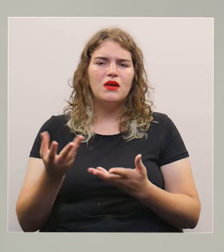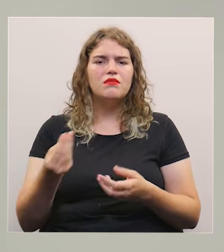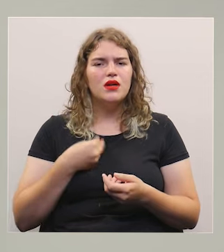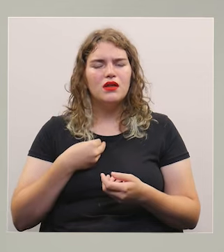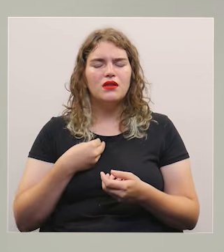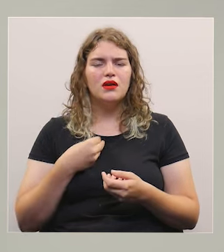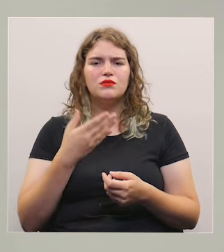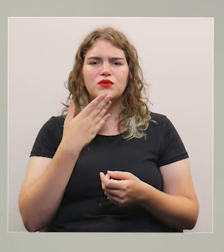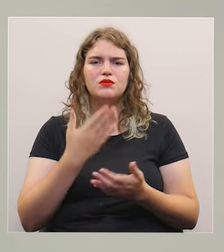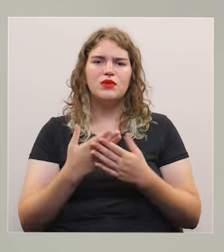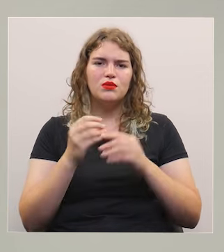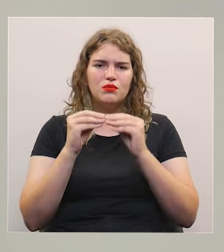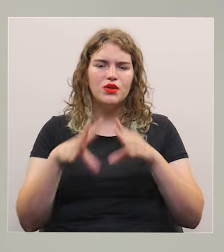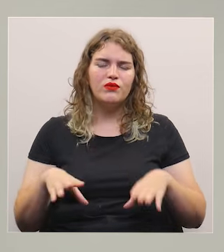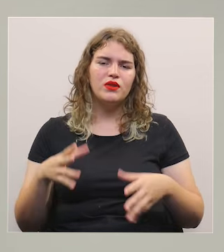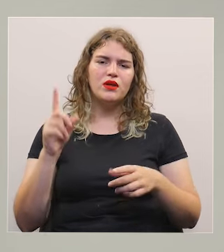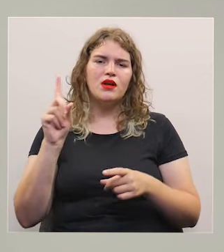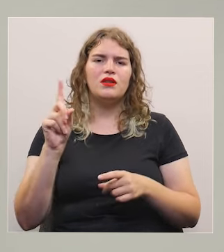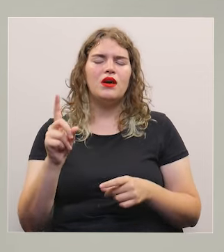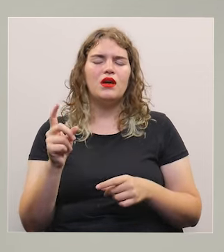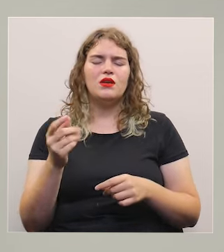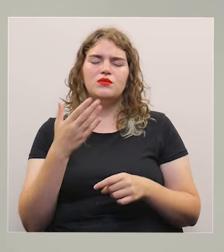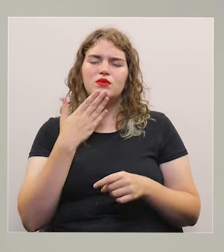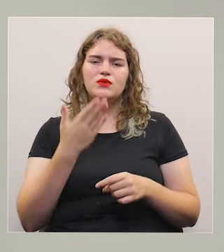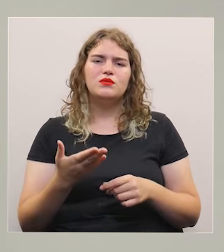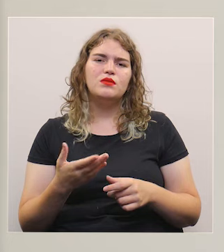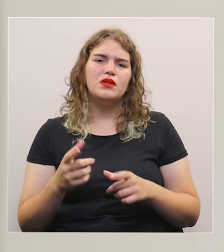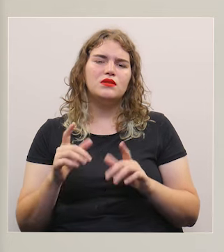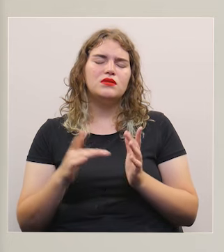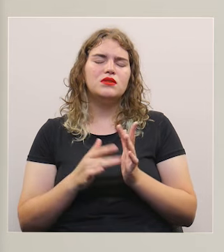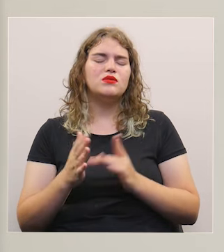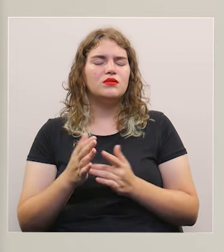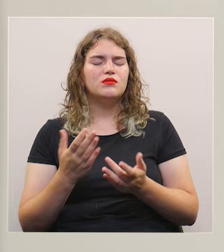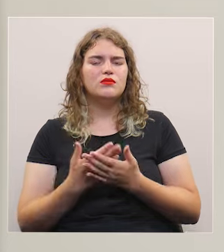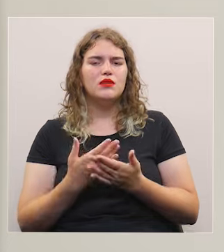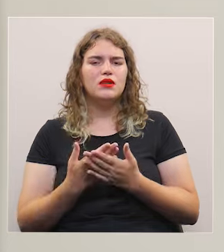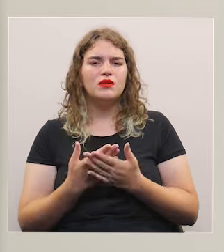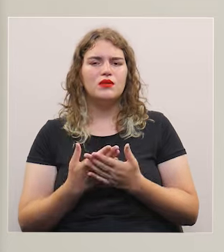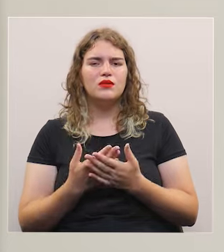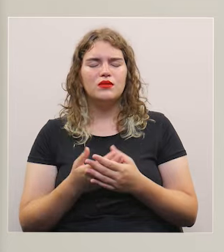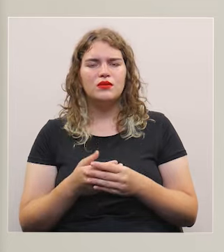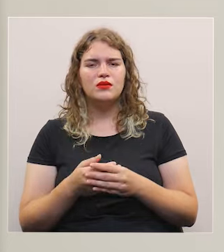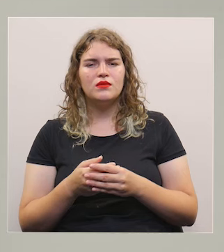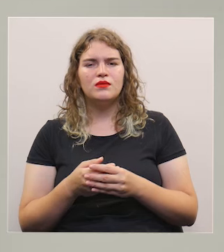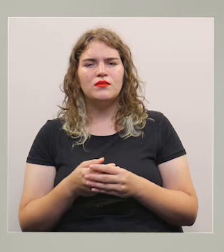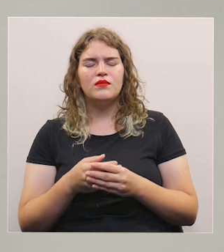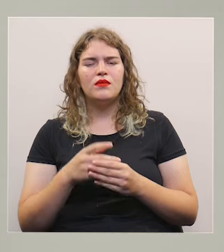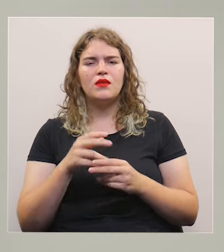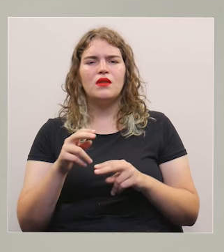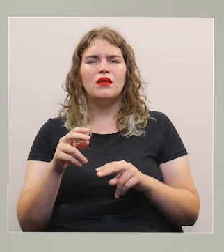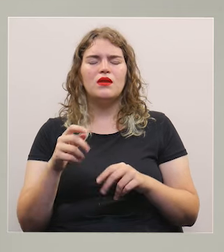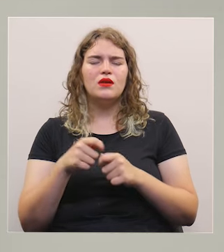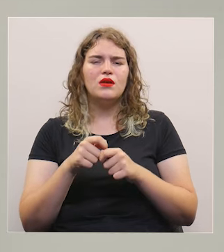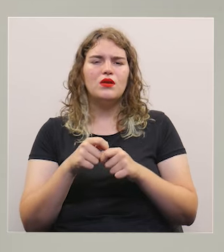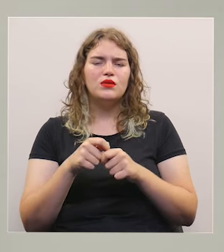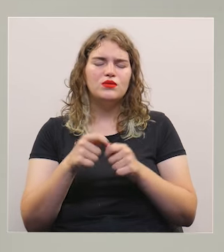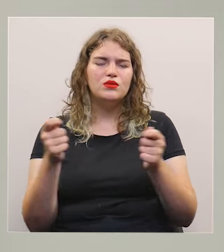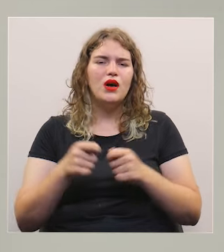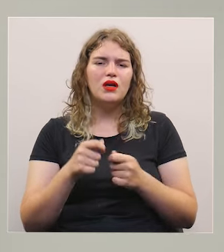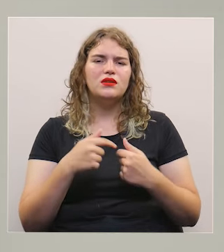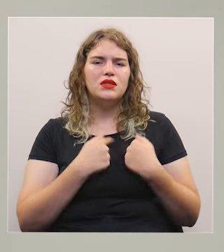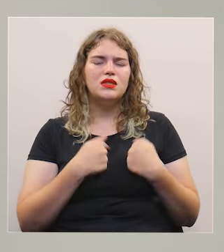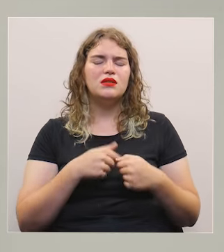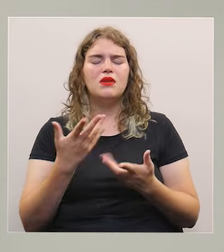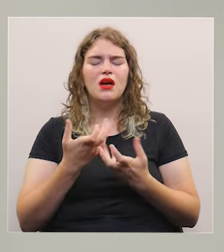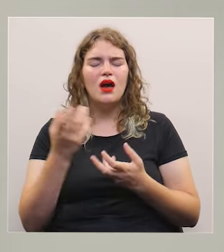Doamne Iisuse, îți mulțumesc pentru binecuvântările Tale. Iisuse Hristoase, mă rog, Doamne, ca să atingi inimile celor care